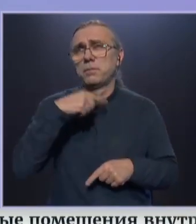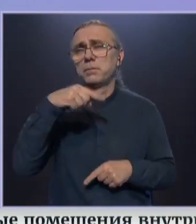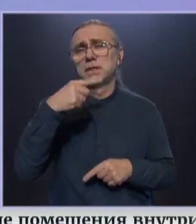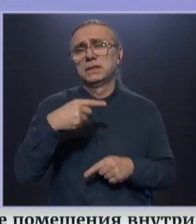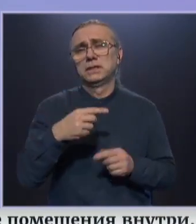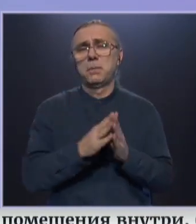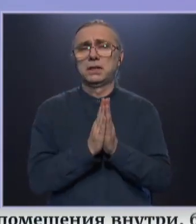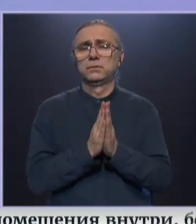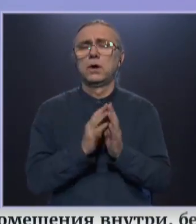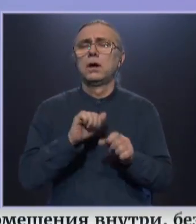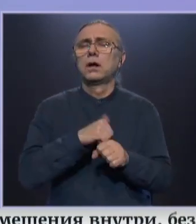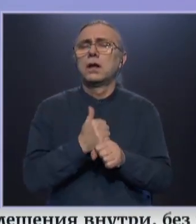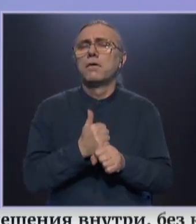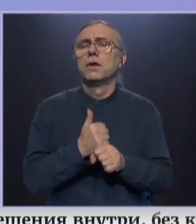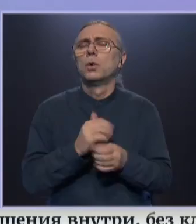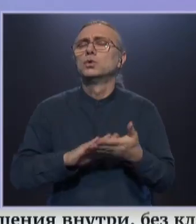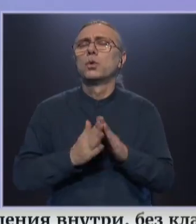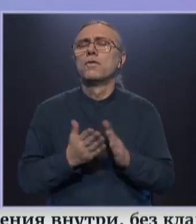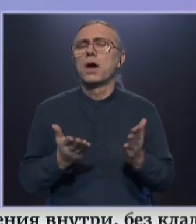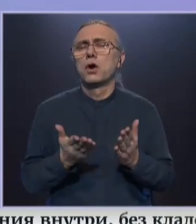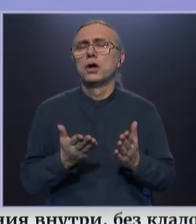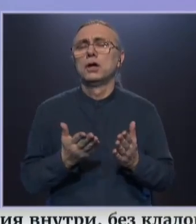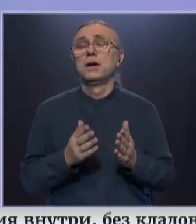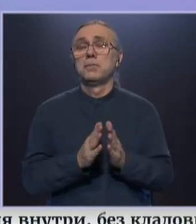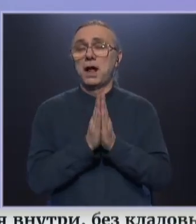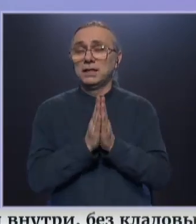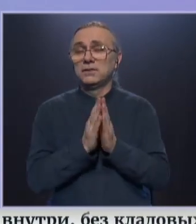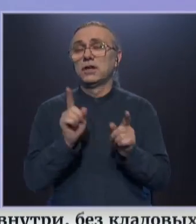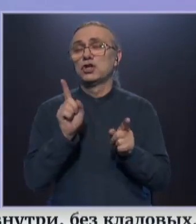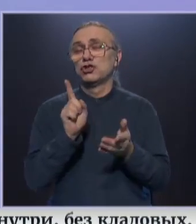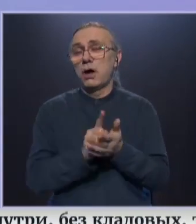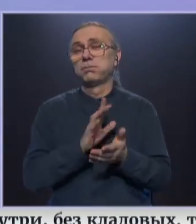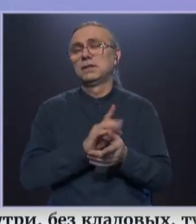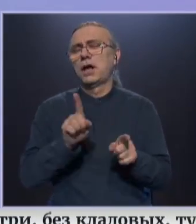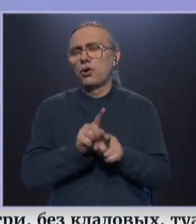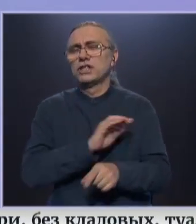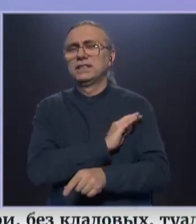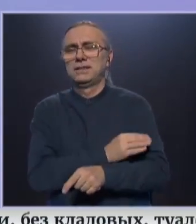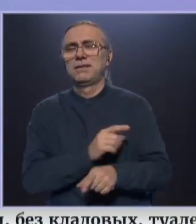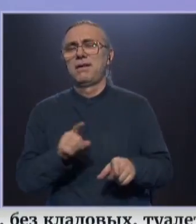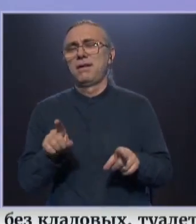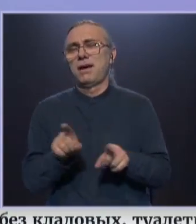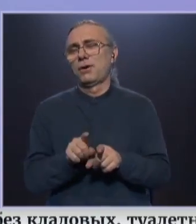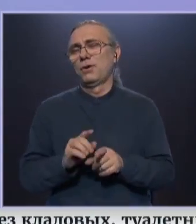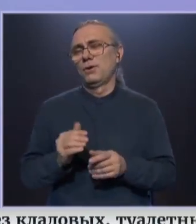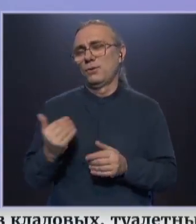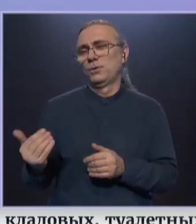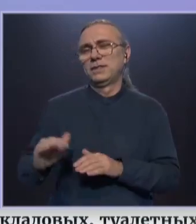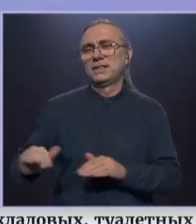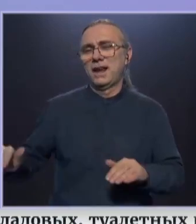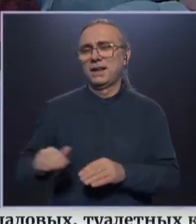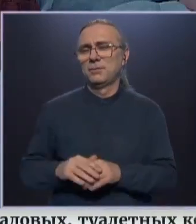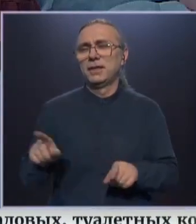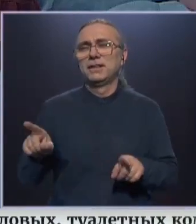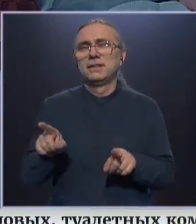она должна быть такой же сильной, как у детей. То есть, когда мы просим, мы должны веровать, что получим.